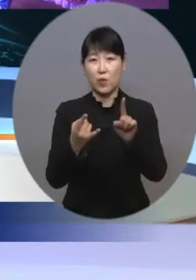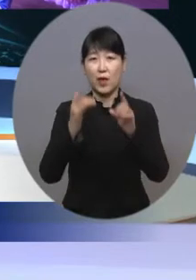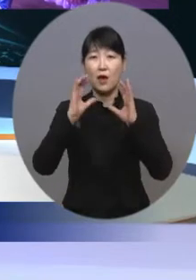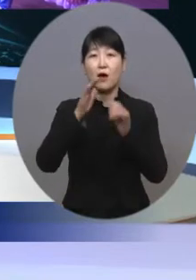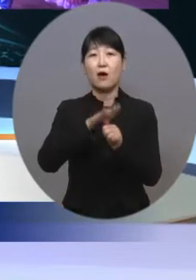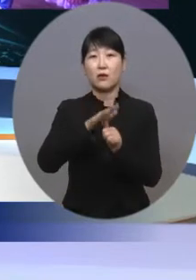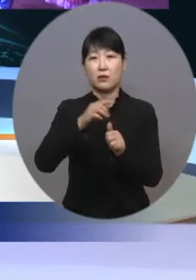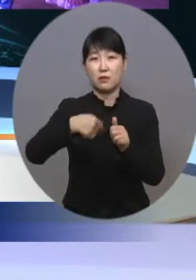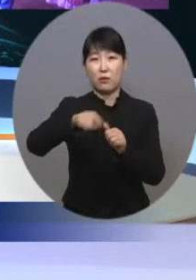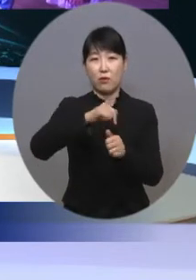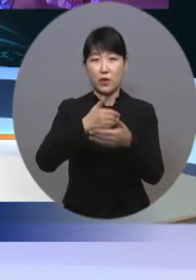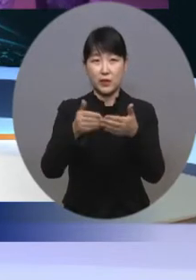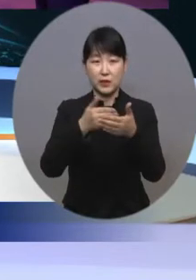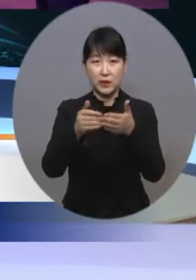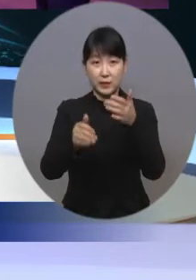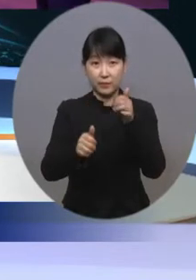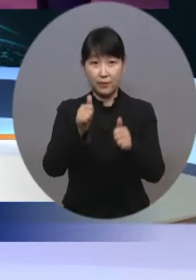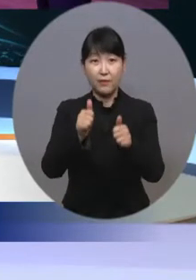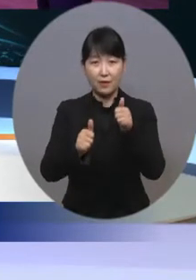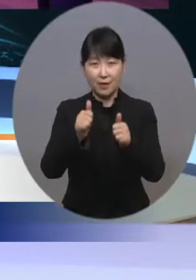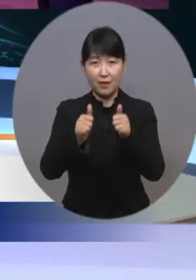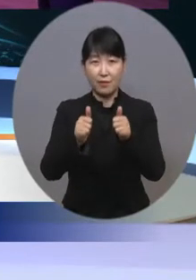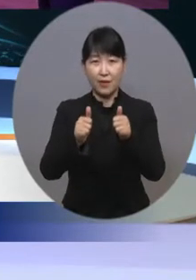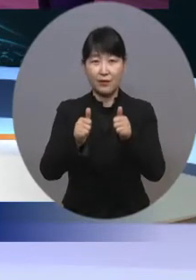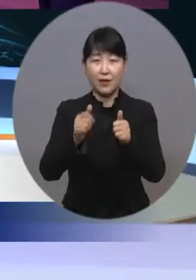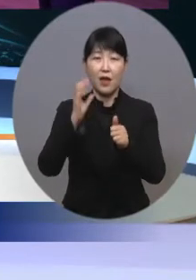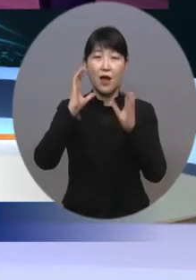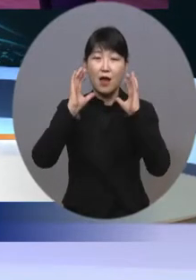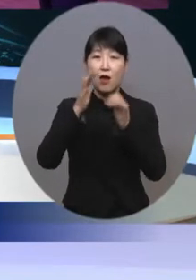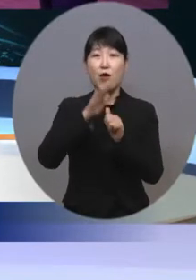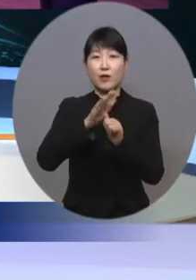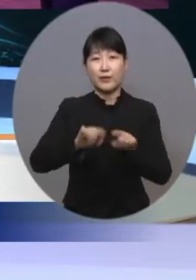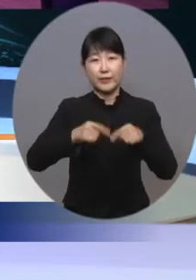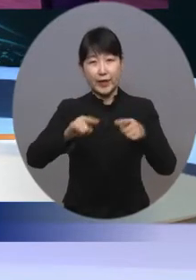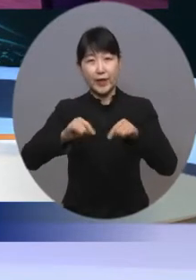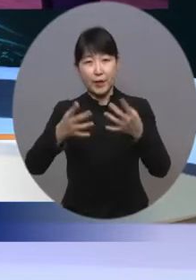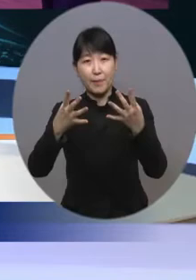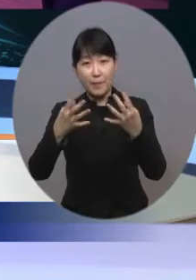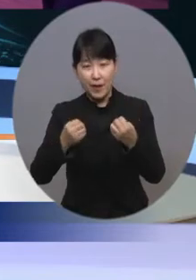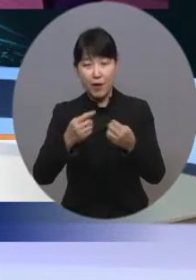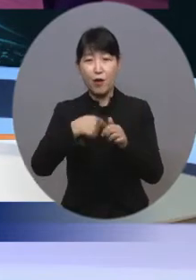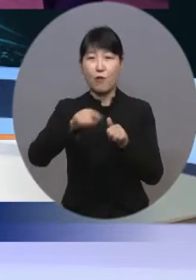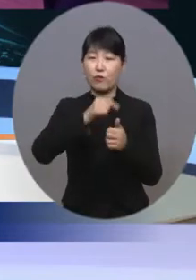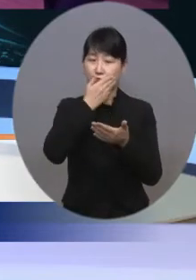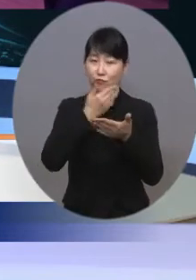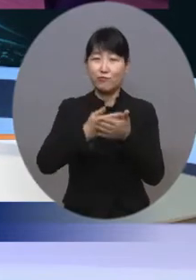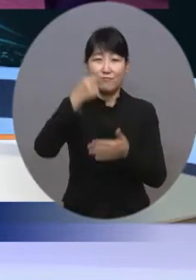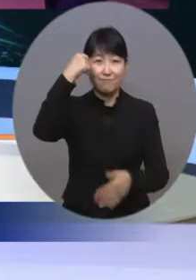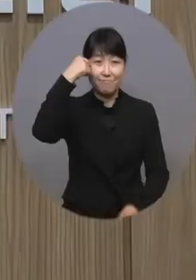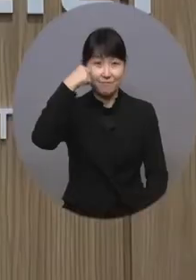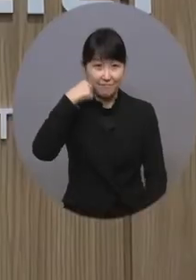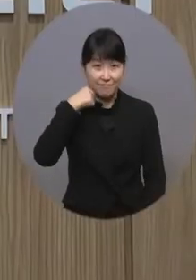어린이 환경 그림 대회에 많은 어린이가 참가해 환경의 중요성을 다시금 느끼는 시간이 됐습니다. 지난